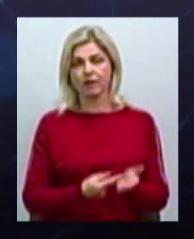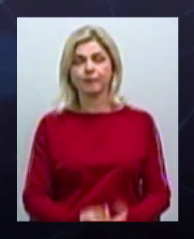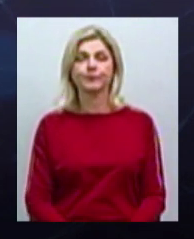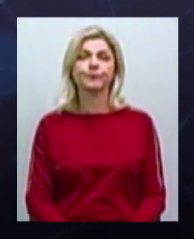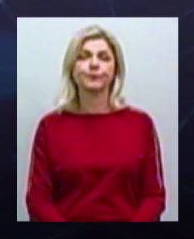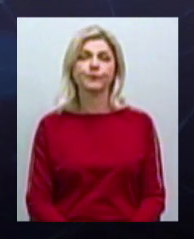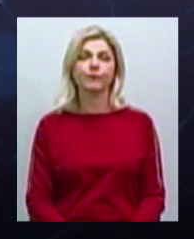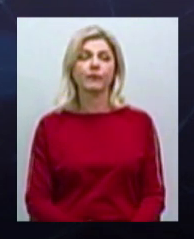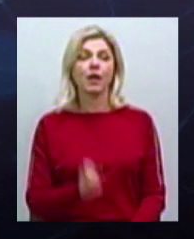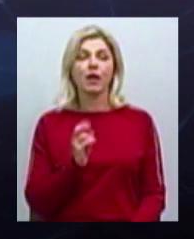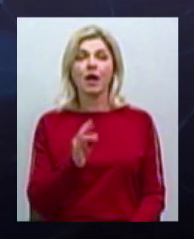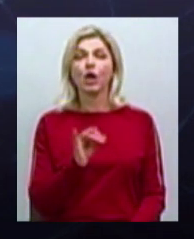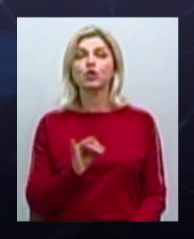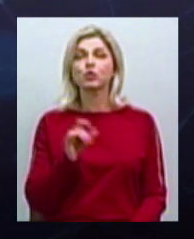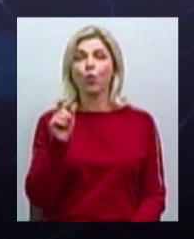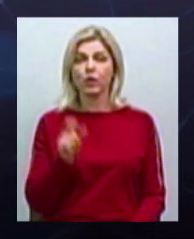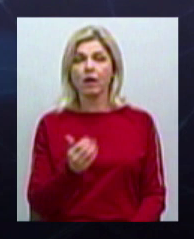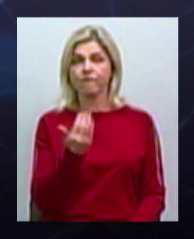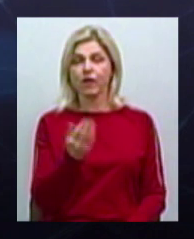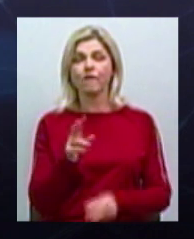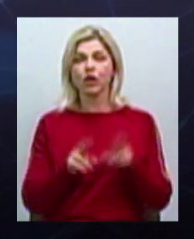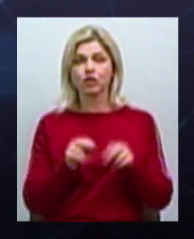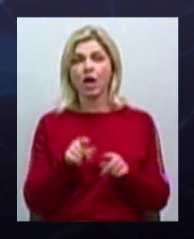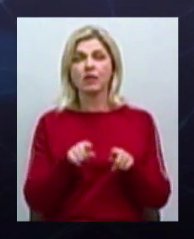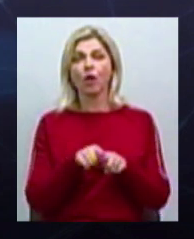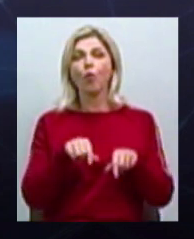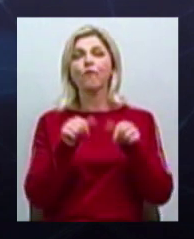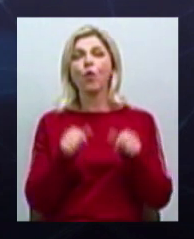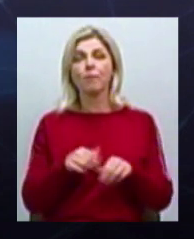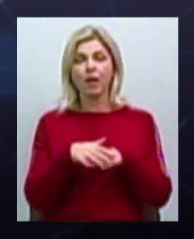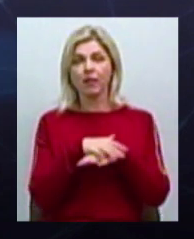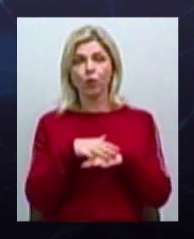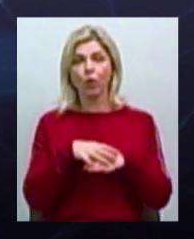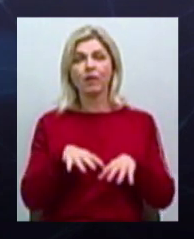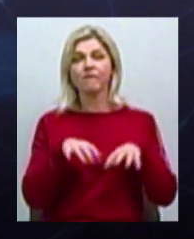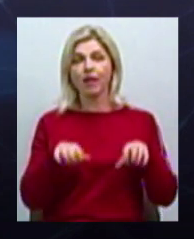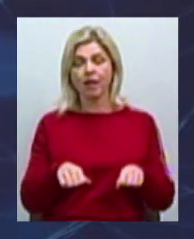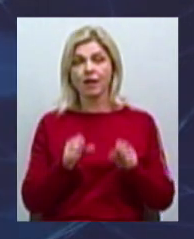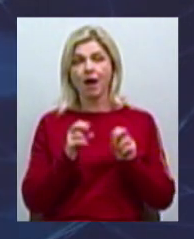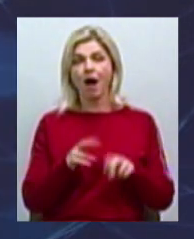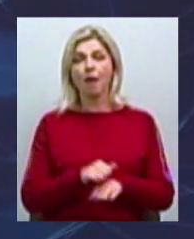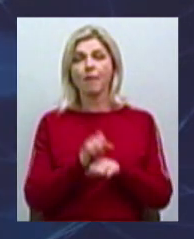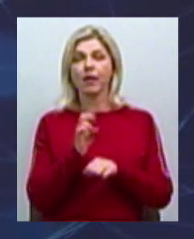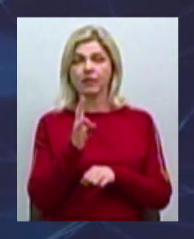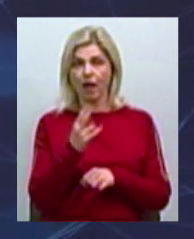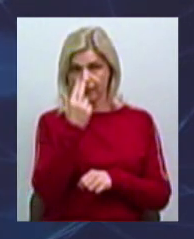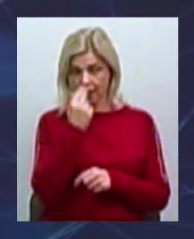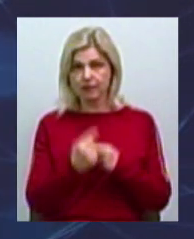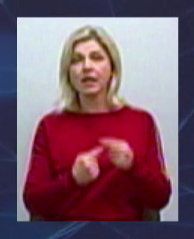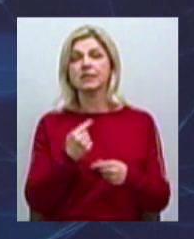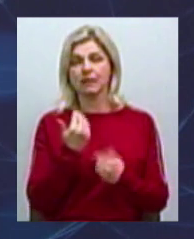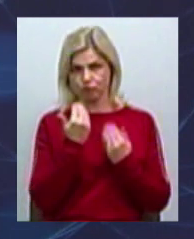Як історик, ви вважаєте таку форму народовладдя, можна назвати це формою народовладдя, як Майдан, традиційно притаманною